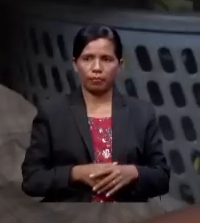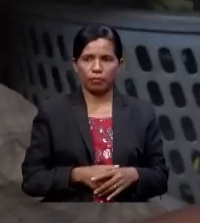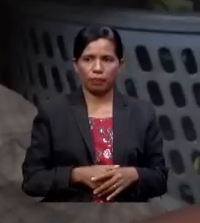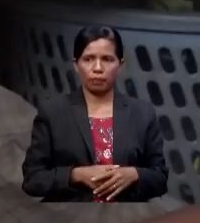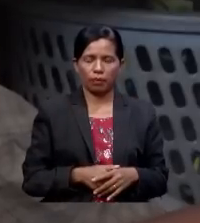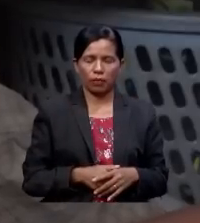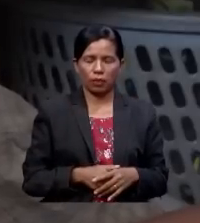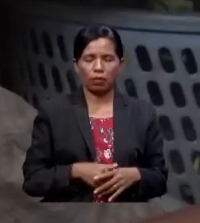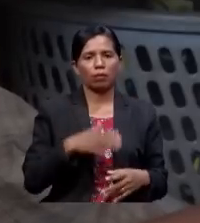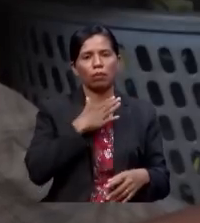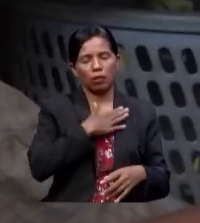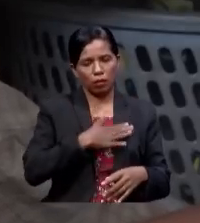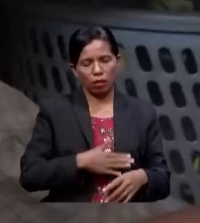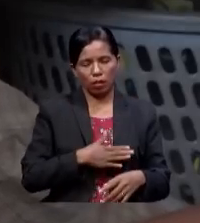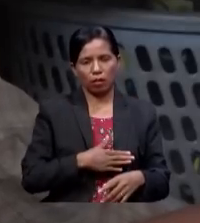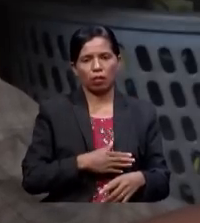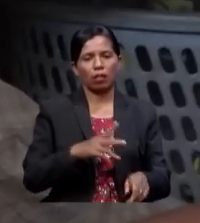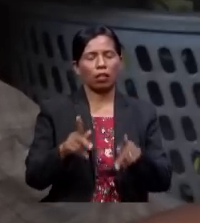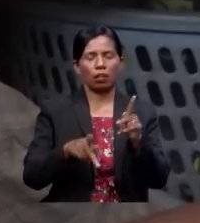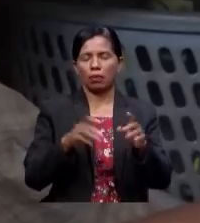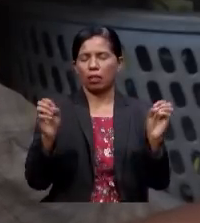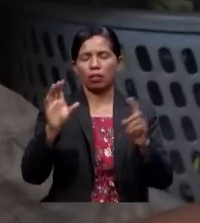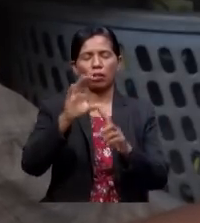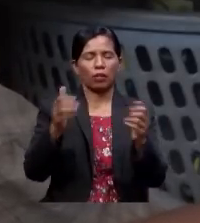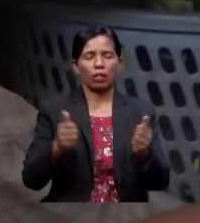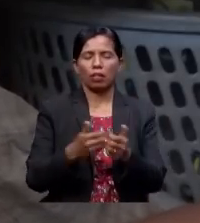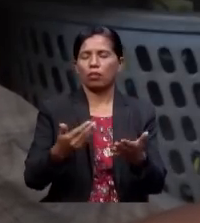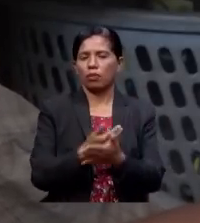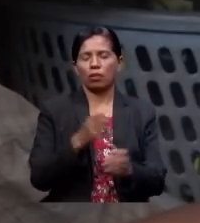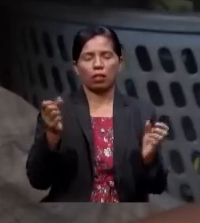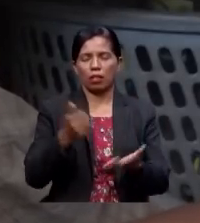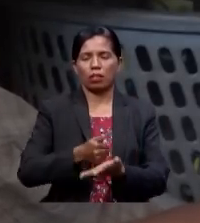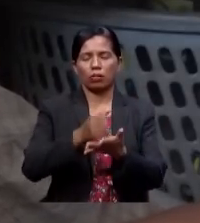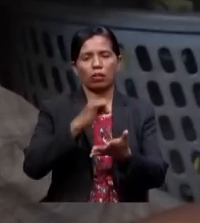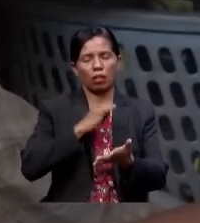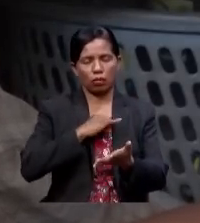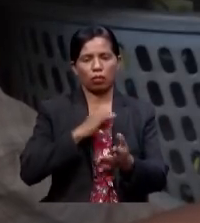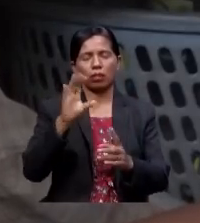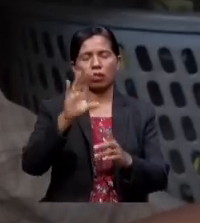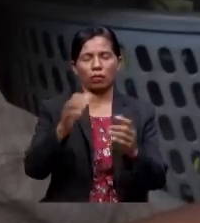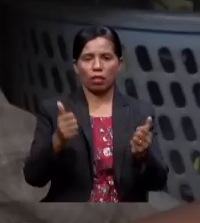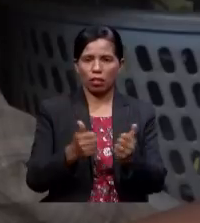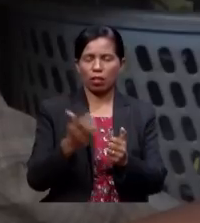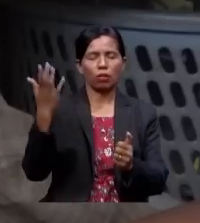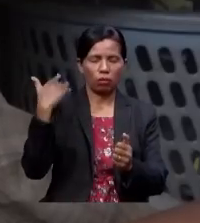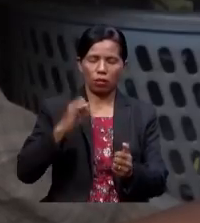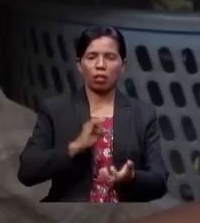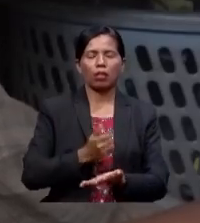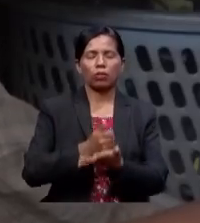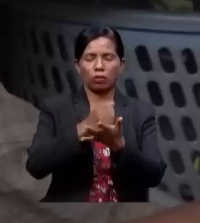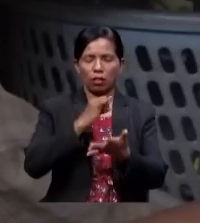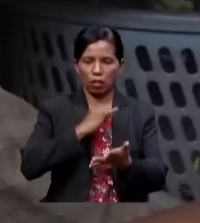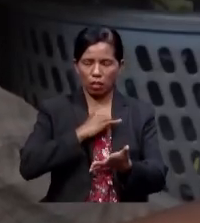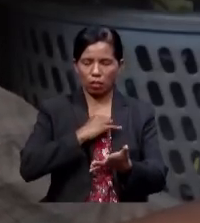Orang itu tarik ija fos ni lah hari hau dah. Mai ida baterai bot, mai hari ini kau, paung puan ini